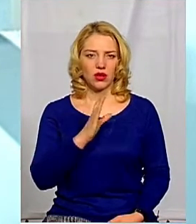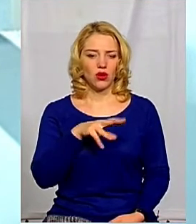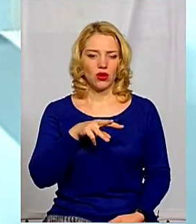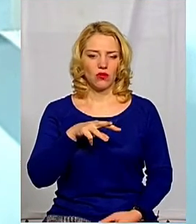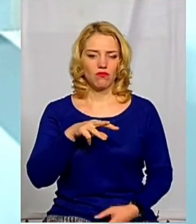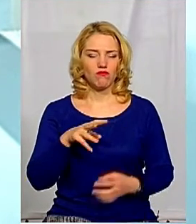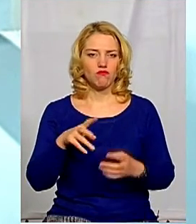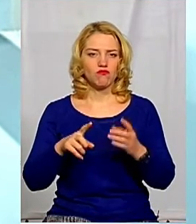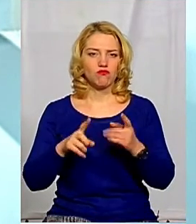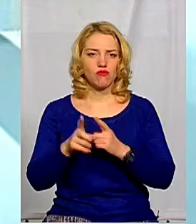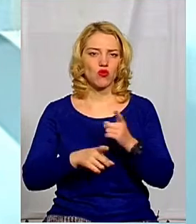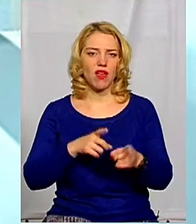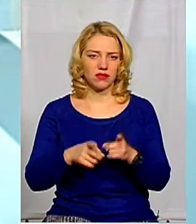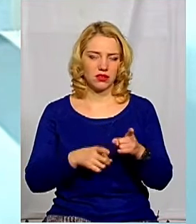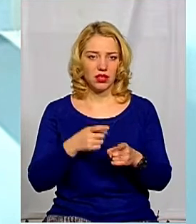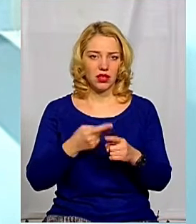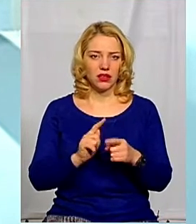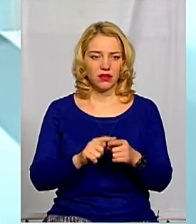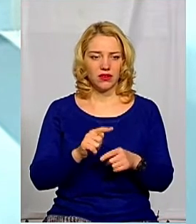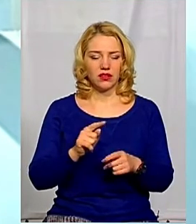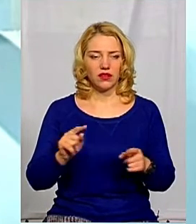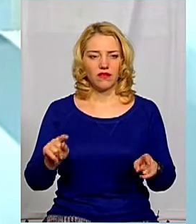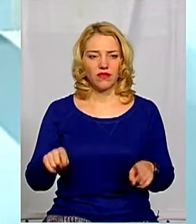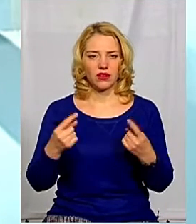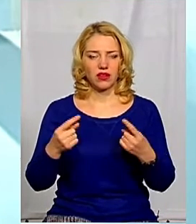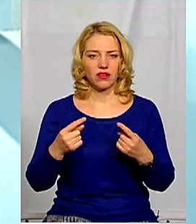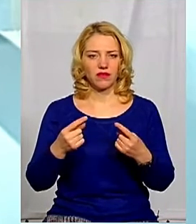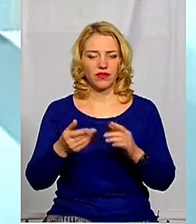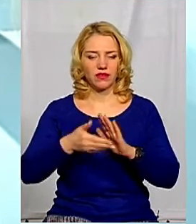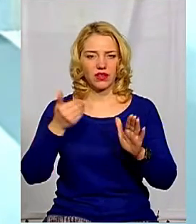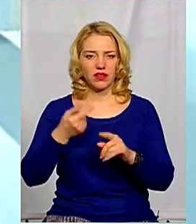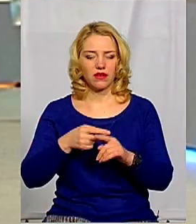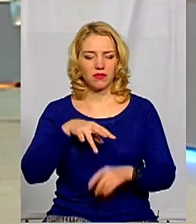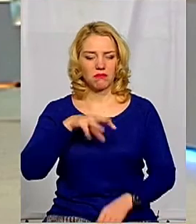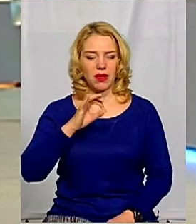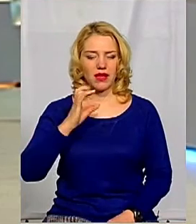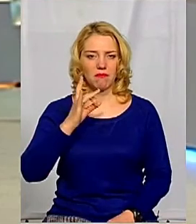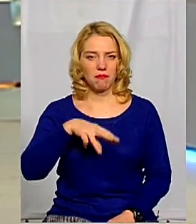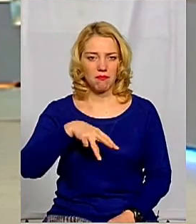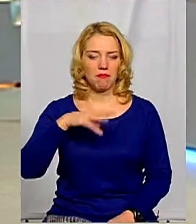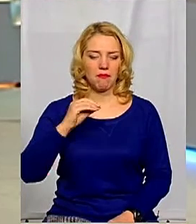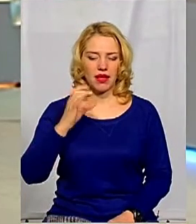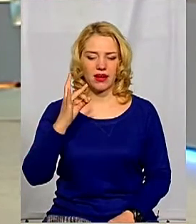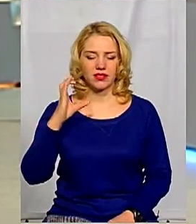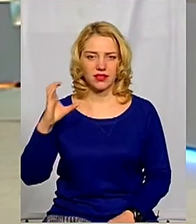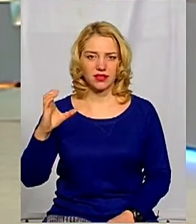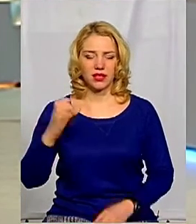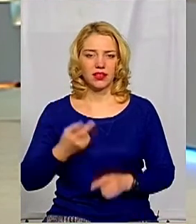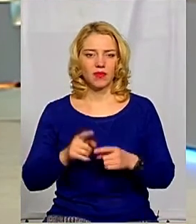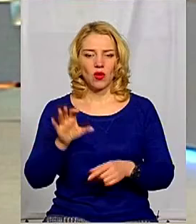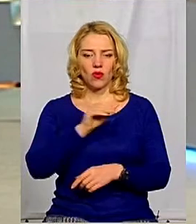коронавірус, який викликав MERS. Так, MERS – це офіційна